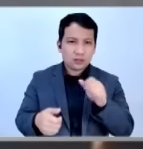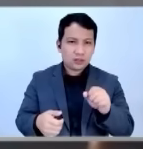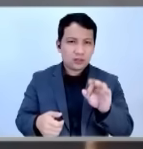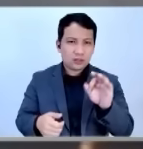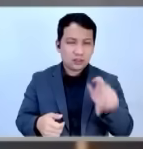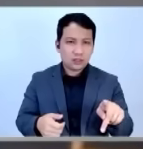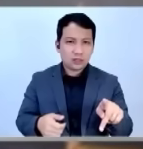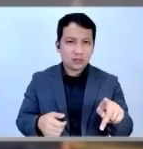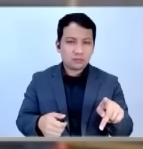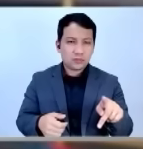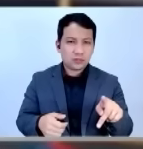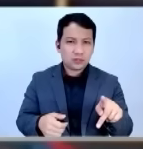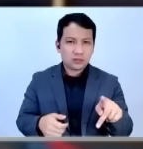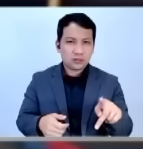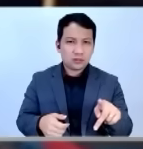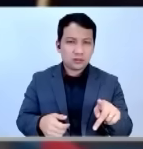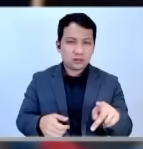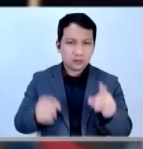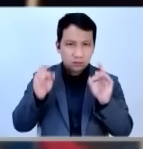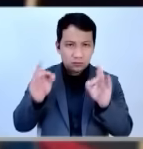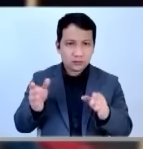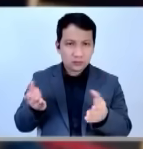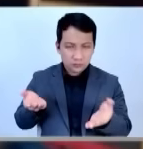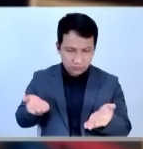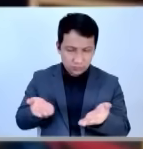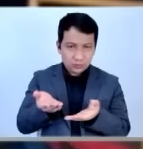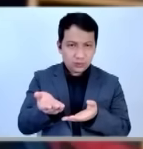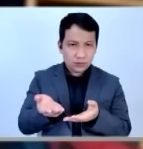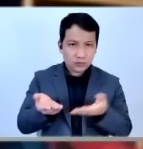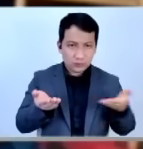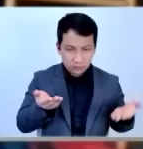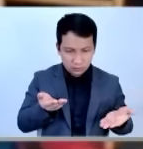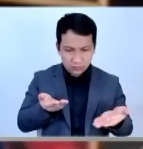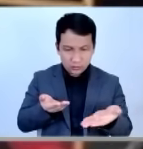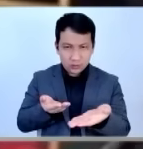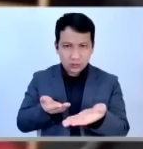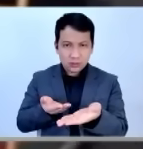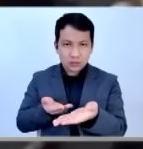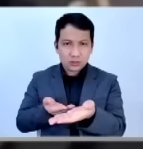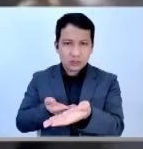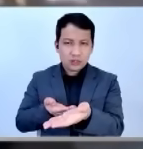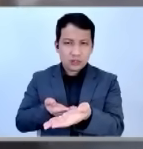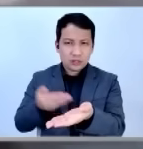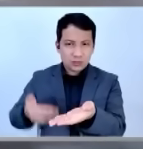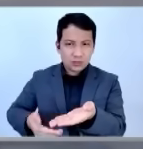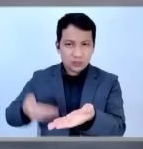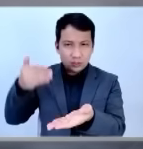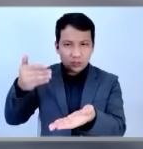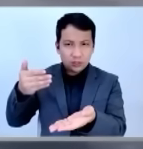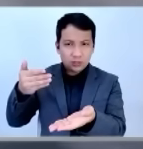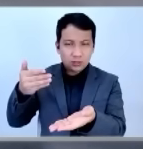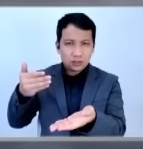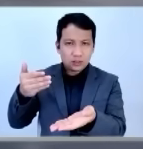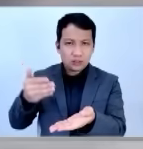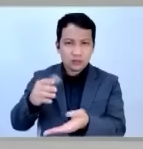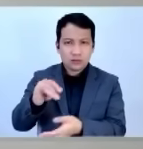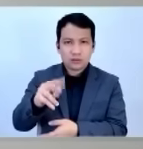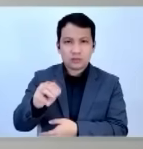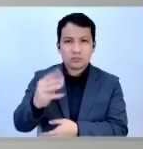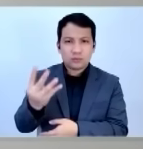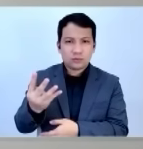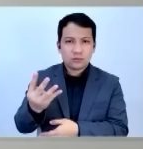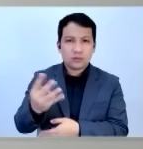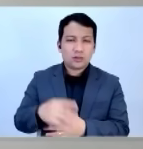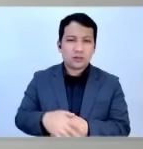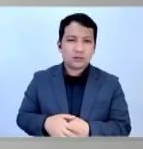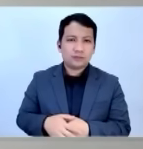ang delikadong pagtawid ng isang barko ng China Coast Guard sa harap ng Philippine Supply Vessel na Onaiza May 4.